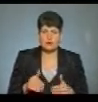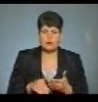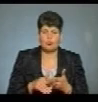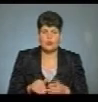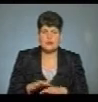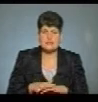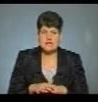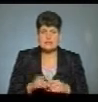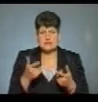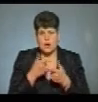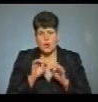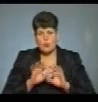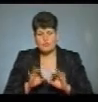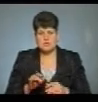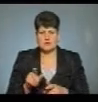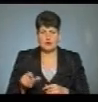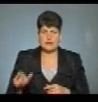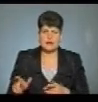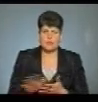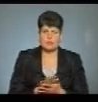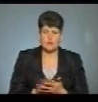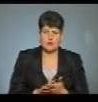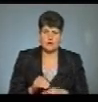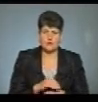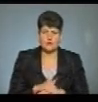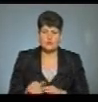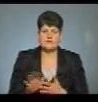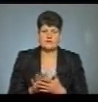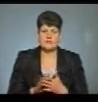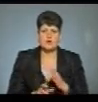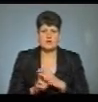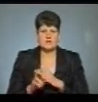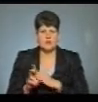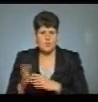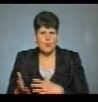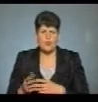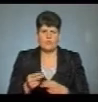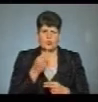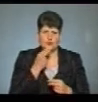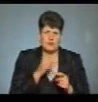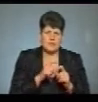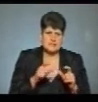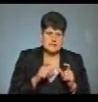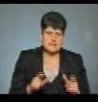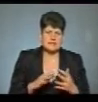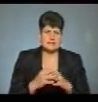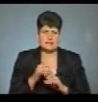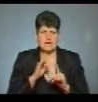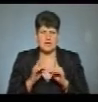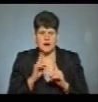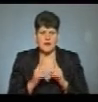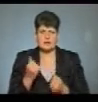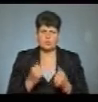Це оповіщення людей, санітарна обробка вулиць, дезінфекція лікарень, церков, продуктових магазинів, сільських рад, автозаправок та автомобілів